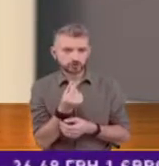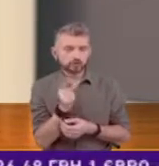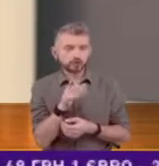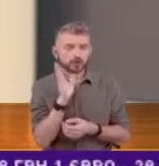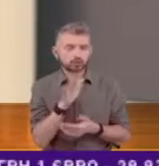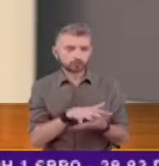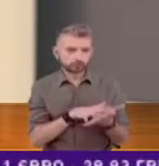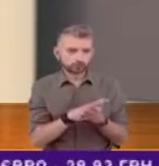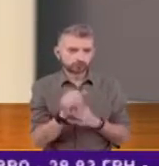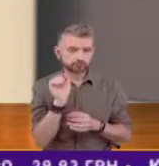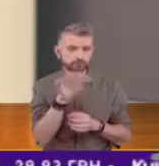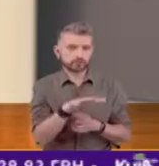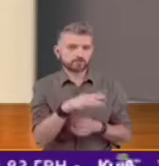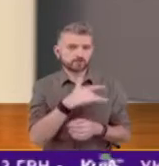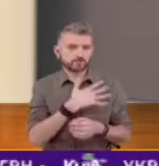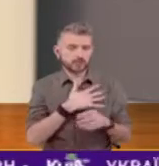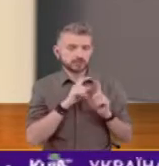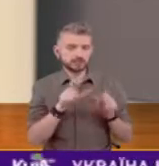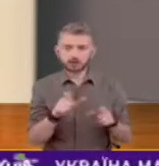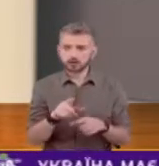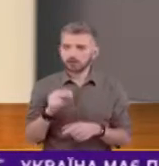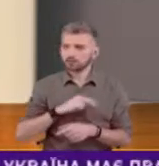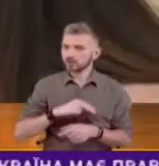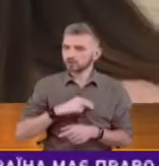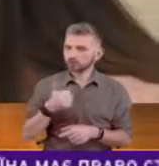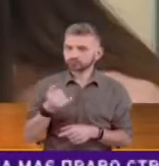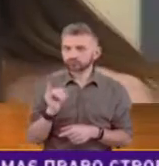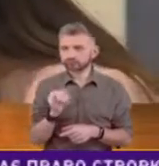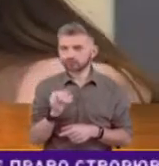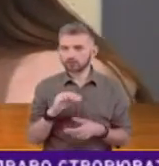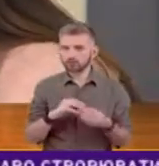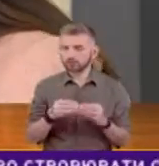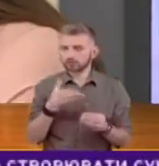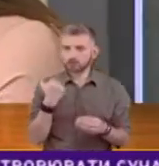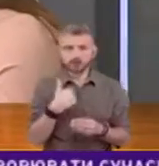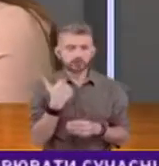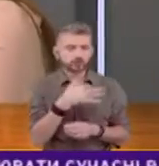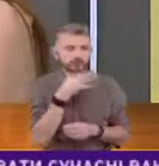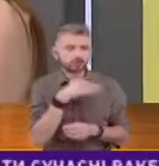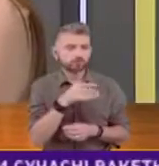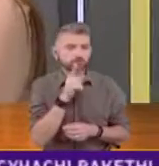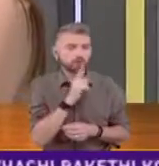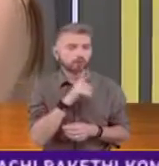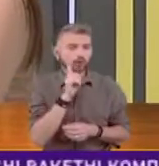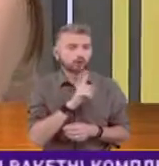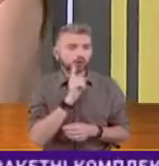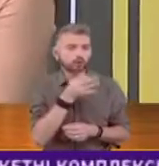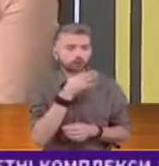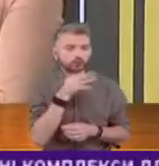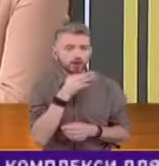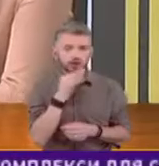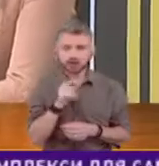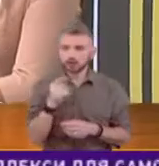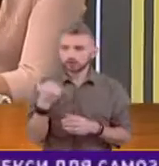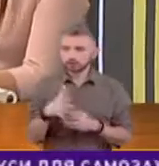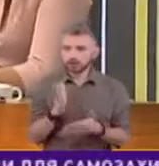буде направлена в приватний заклад. Наскільки ефективно це працює? І чи немає колізії? Я вже сказав, поки оренді. Що ми ще ми дуже... Але так. Цей